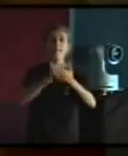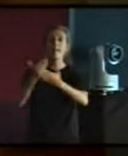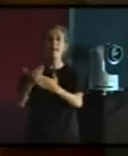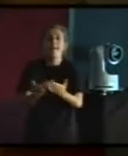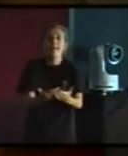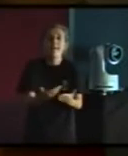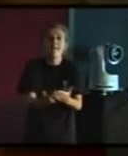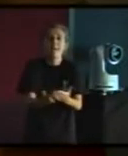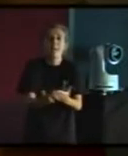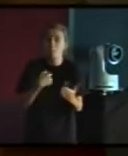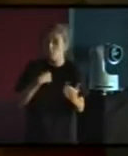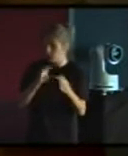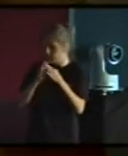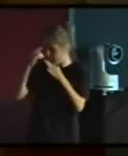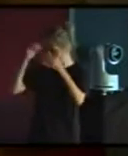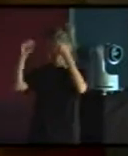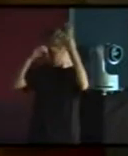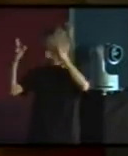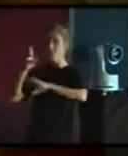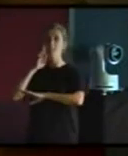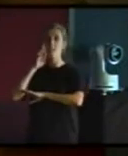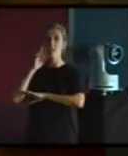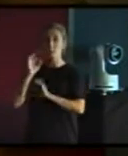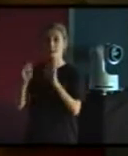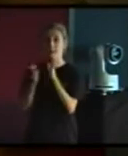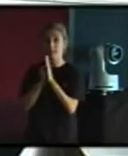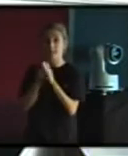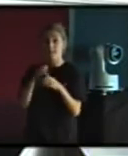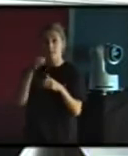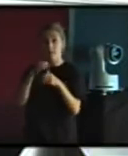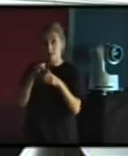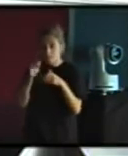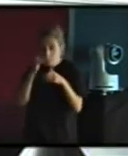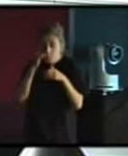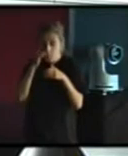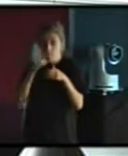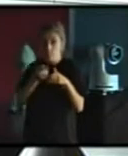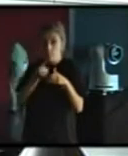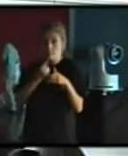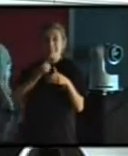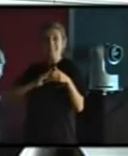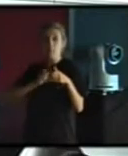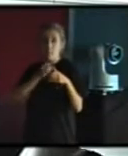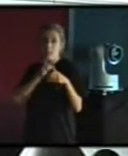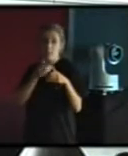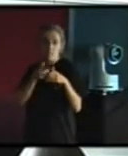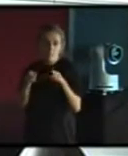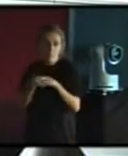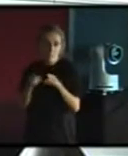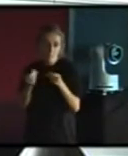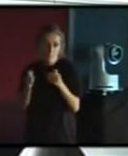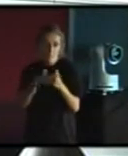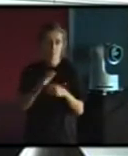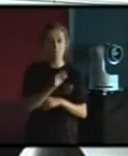vous ce qui émane du vin quand on le sent avant de le goûter. Oui, en fait, c'est un